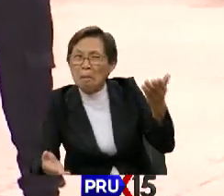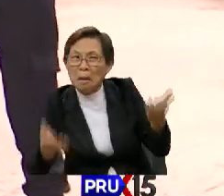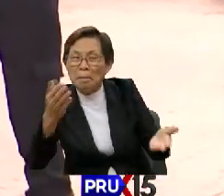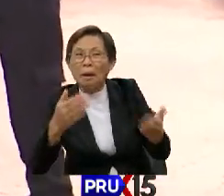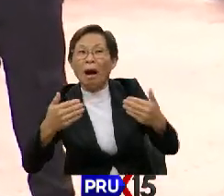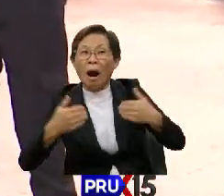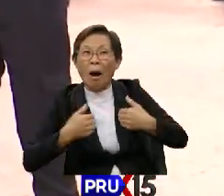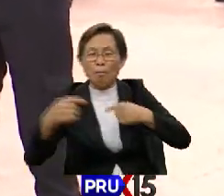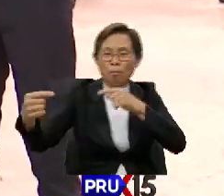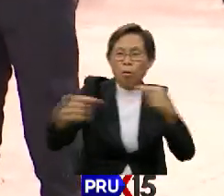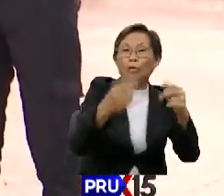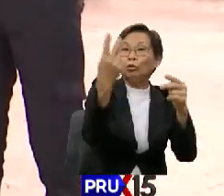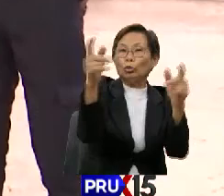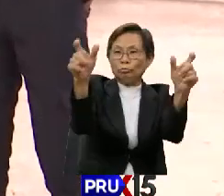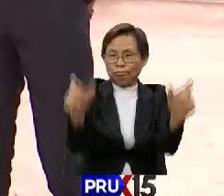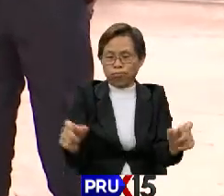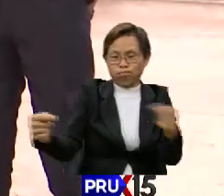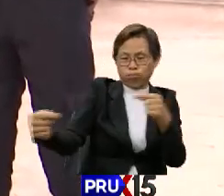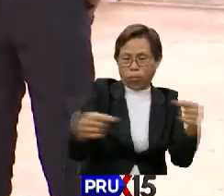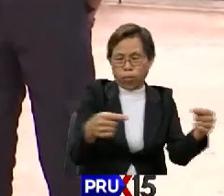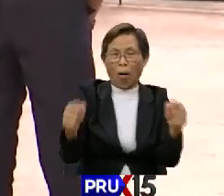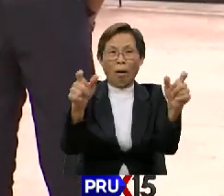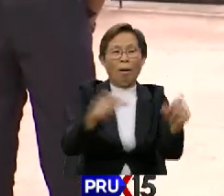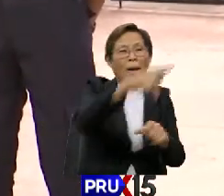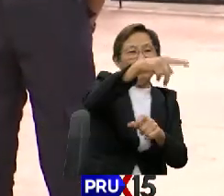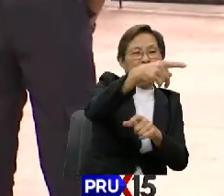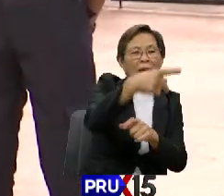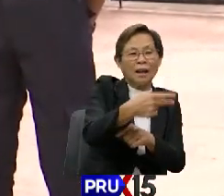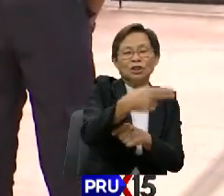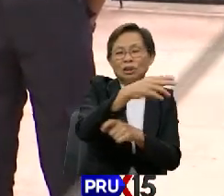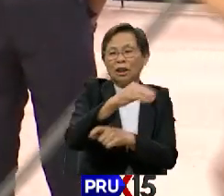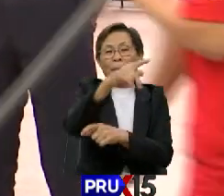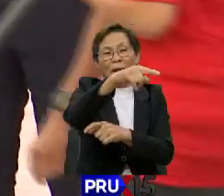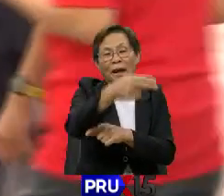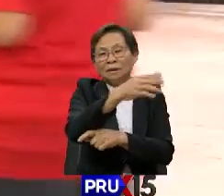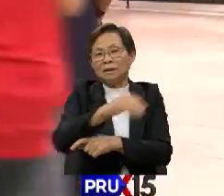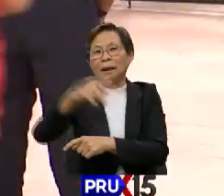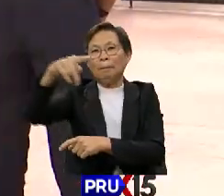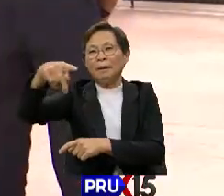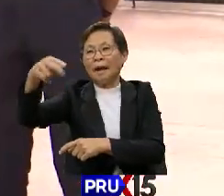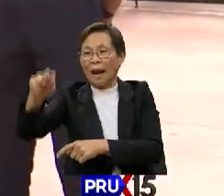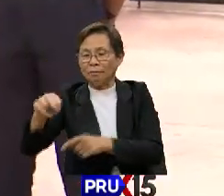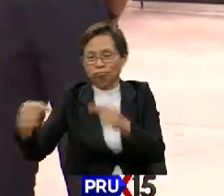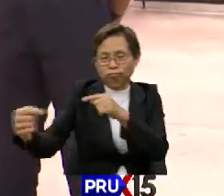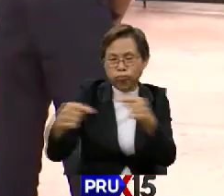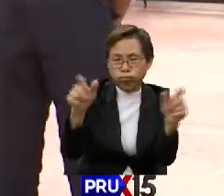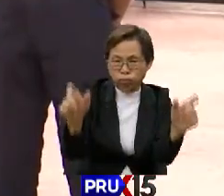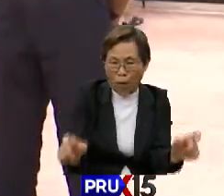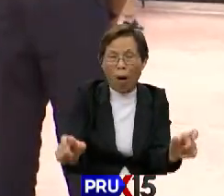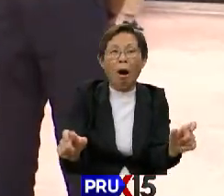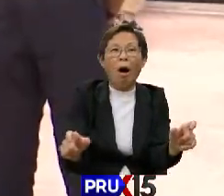akan menyaksikan pertembungan dua penjuru antara Pakatan Harapan PH dan juga Perikatan Nasional PN, di mana